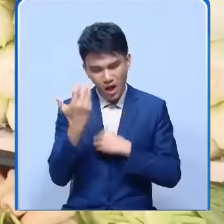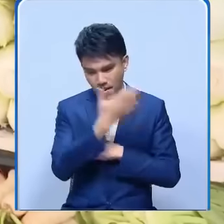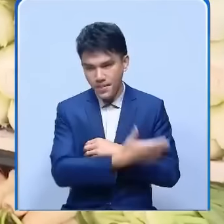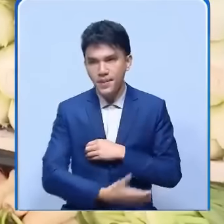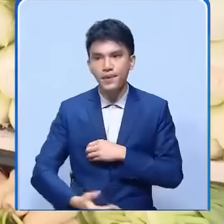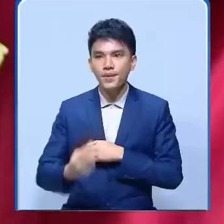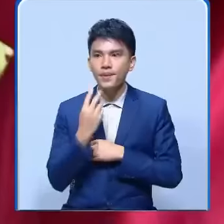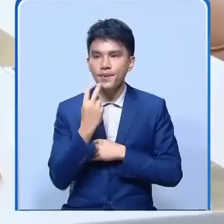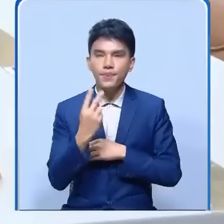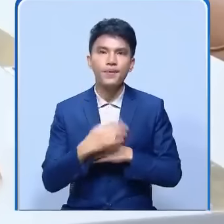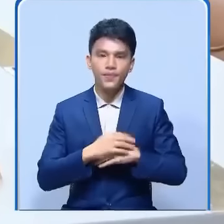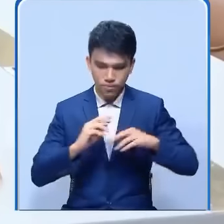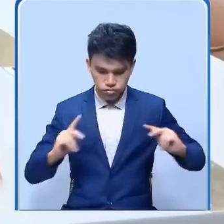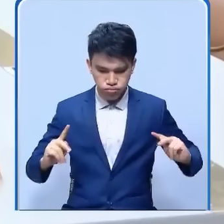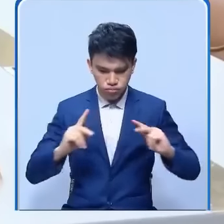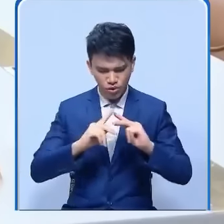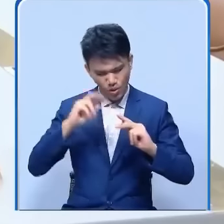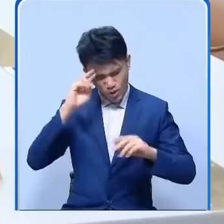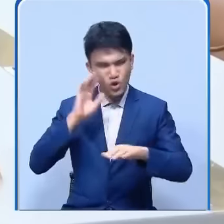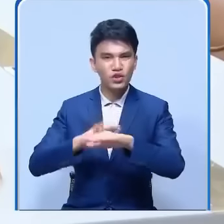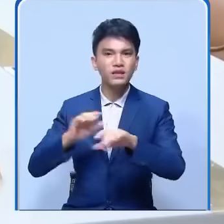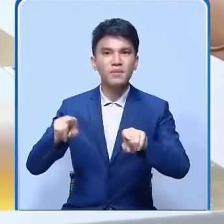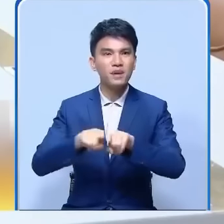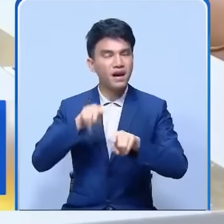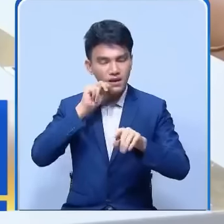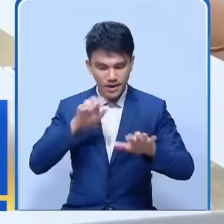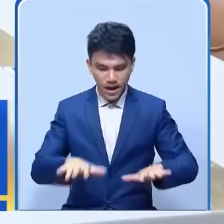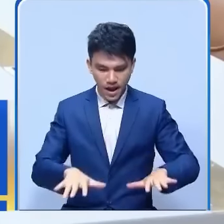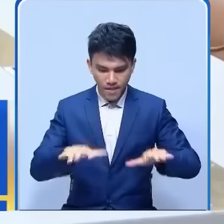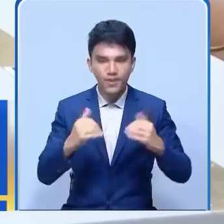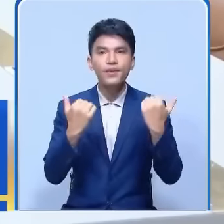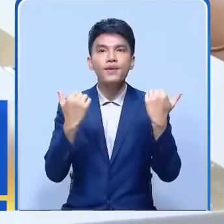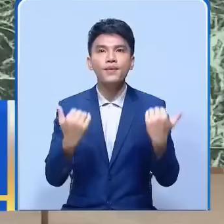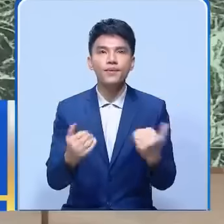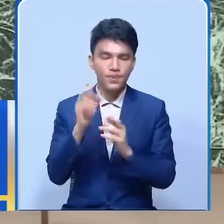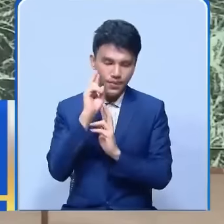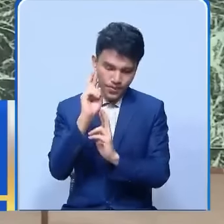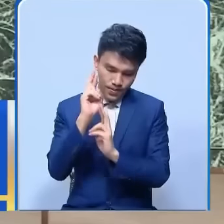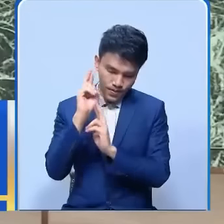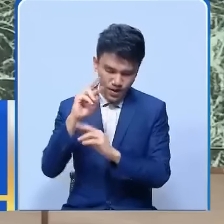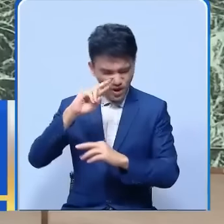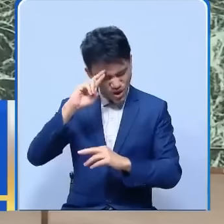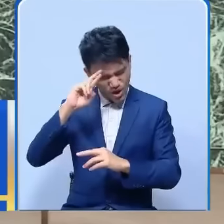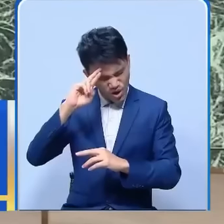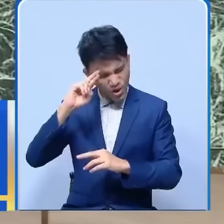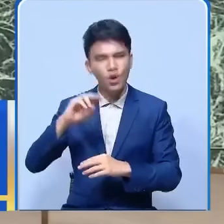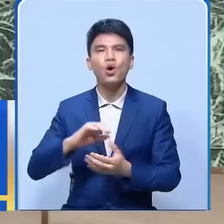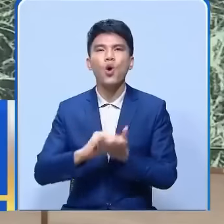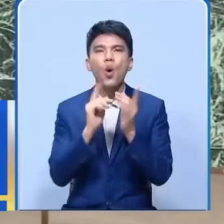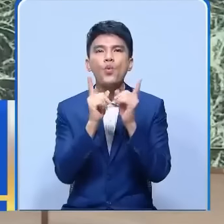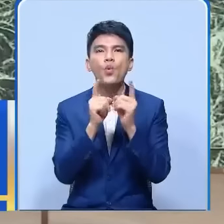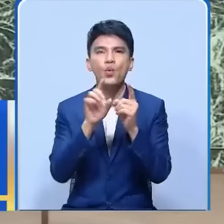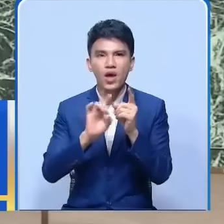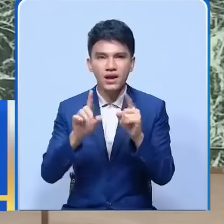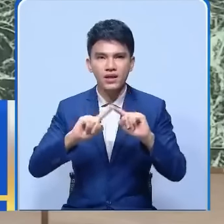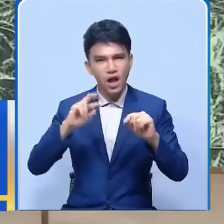ค่ะ ค่ะ กรมควบคุมโรคก็เตือนเหมือนกันค่ะน้ำท่วมแบบนี้ต้องระวังนะคะไม่ใช่แค่โรคไข้ฉี่หนูนะคุณผู้ชมต้องระ